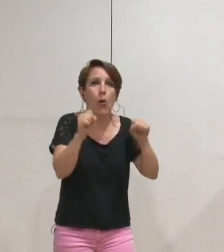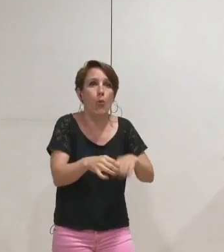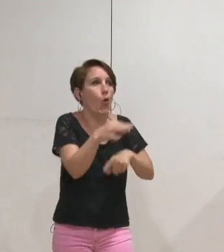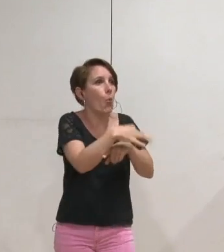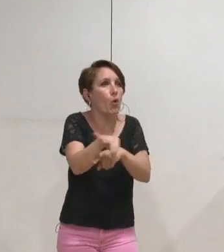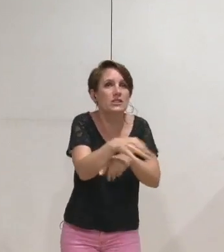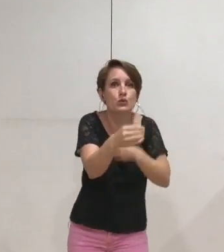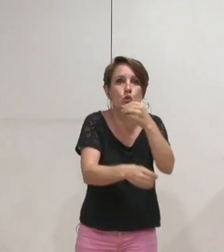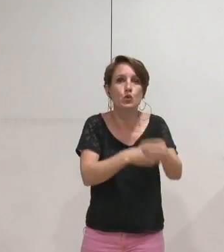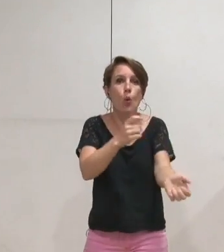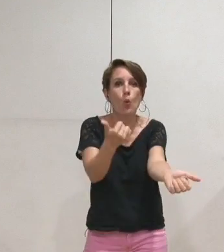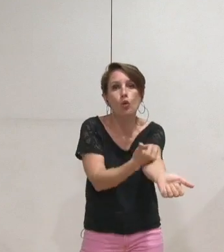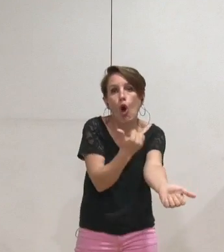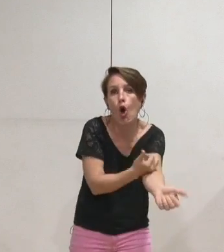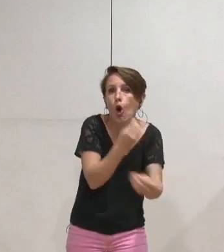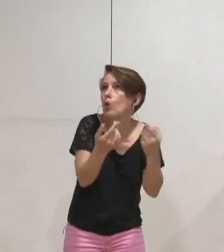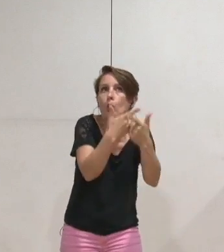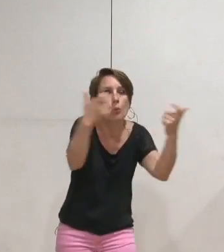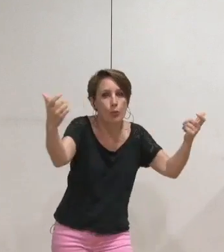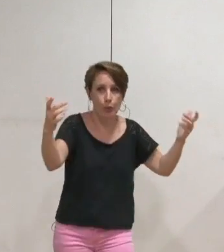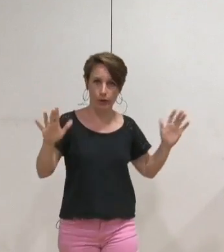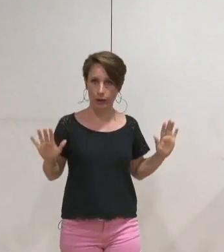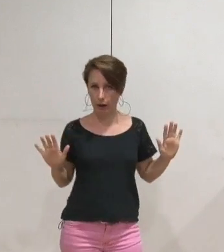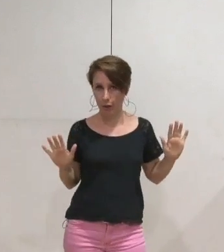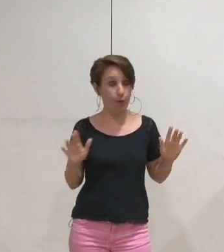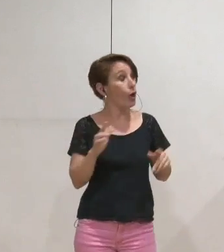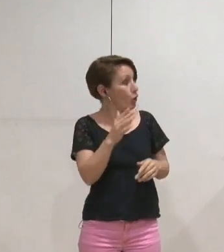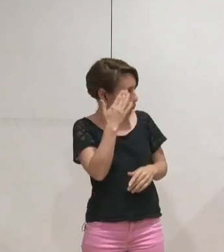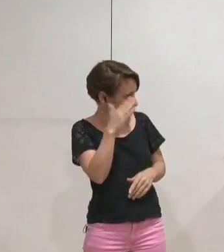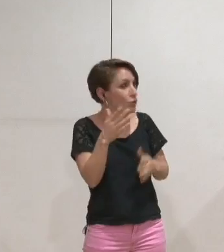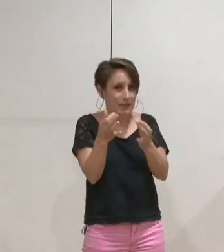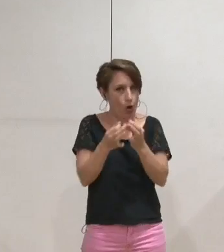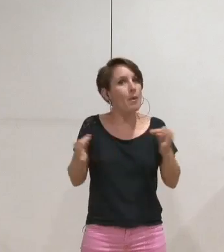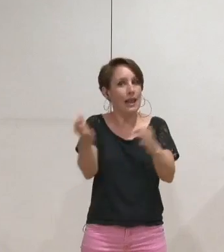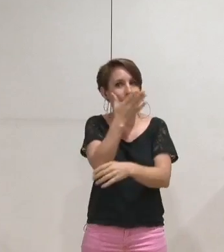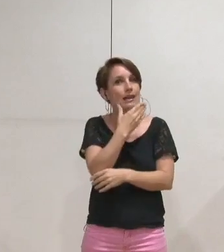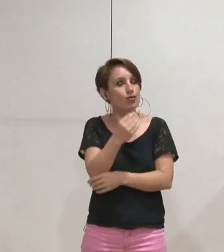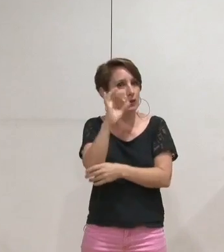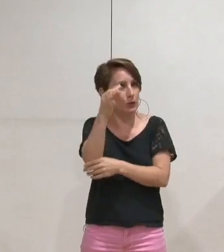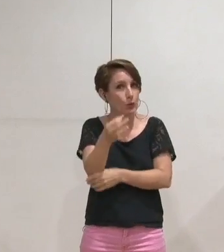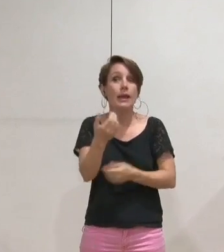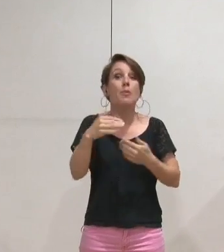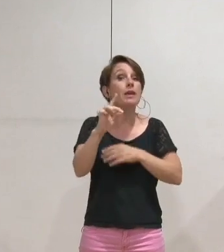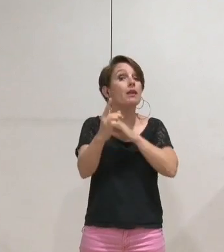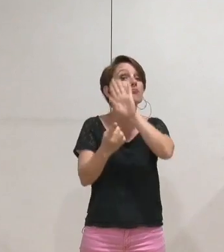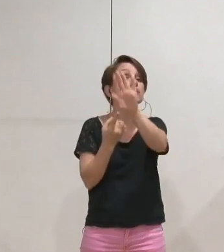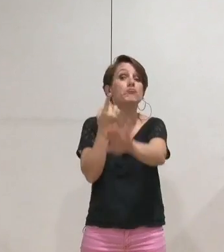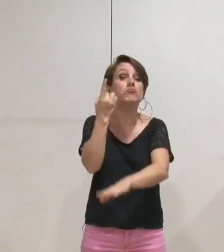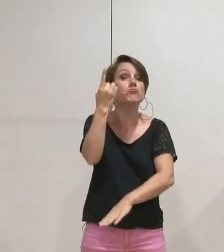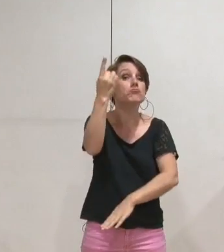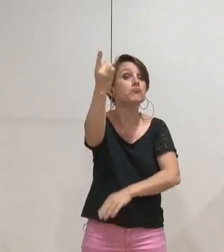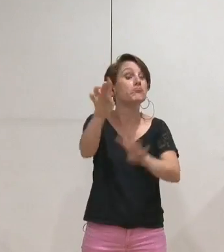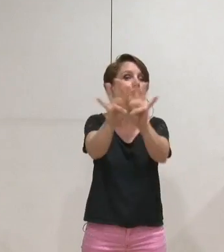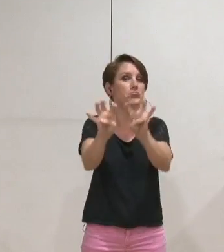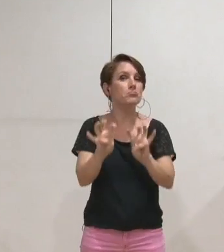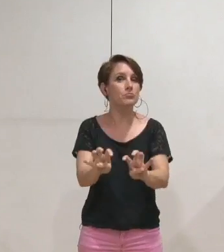ou que sais-je donc je crois que Monsieur le Maire vous avez un bel outil je ne sais pas ce que sera la durabilité de ce bel outil je